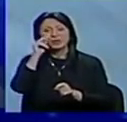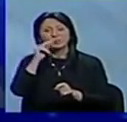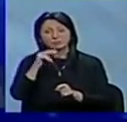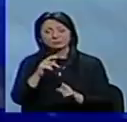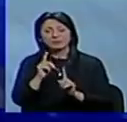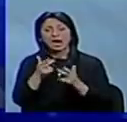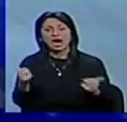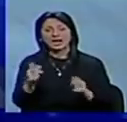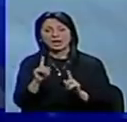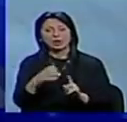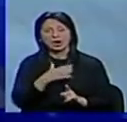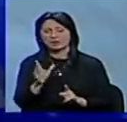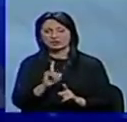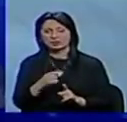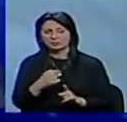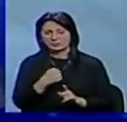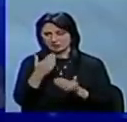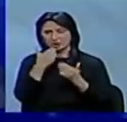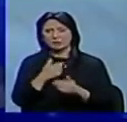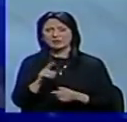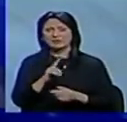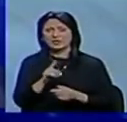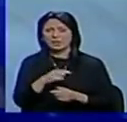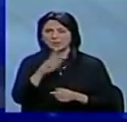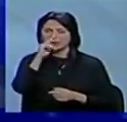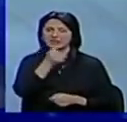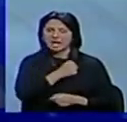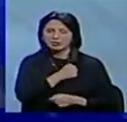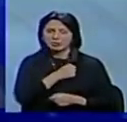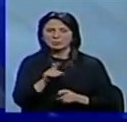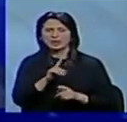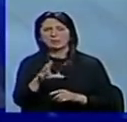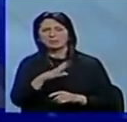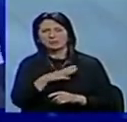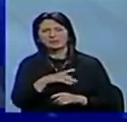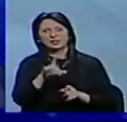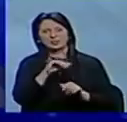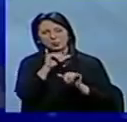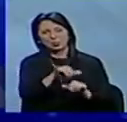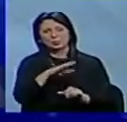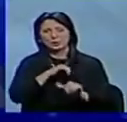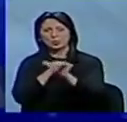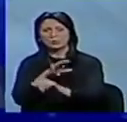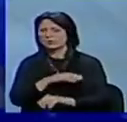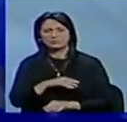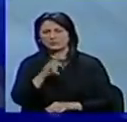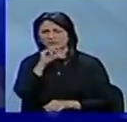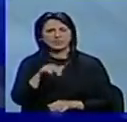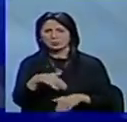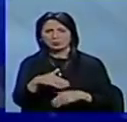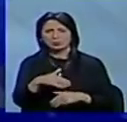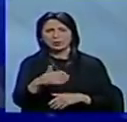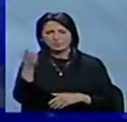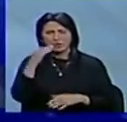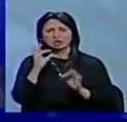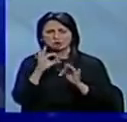შეცდომის აღერებისაც არ გვეშინა. ამიტომ მე რომ მკითხოთ ახლა რაღაცა ვნანო ნობ თუ არა ჩემი ცხოვრების რომელიღაც ეტაპზე რაღაც ნაბიჯების გადაგმას, არა, არ ნანობ. ჩემი აზრით